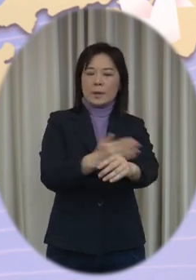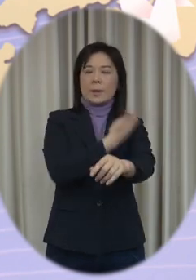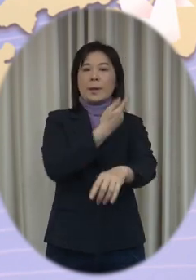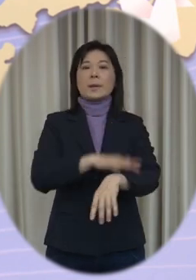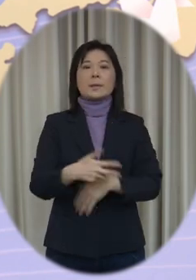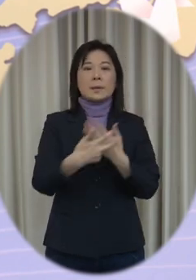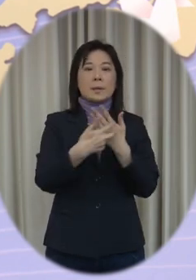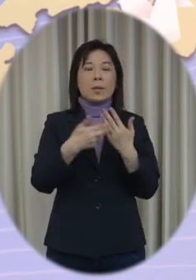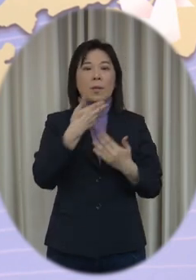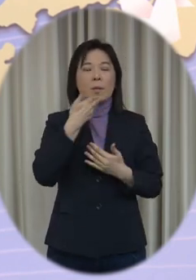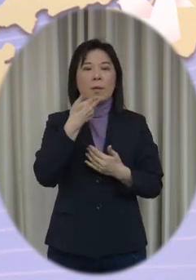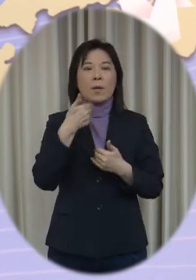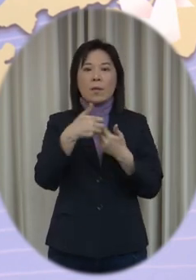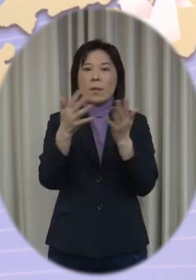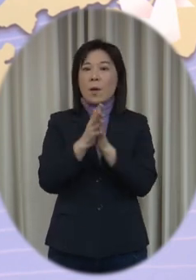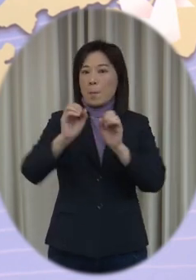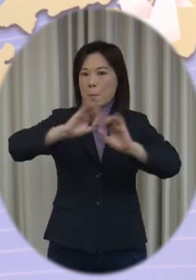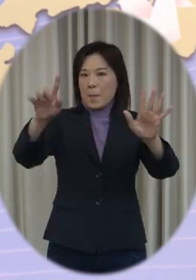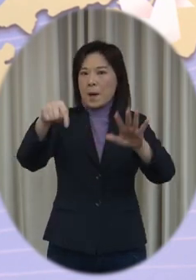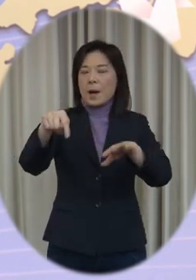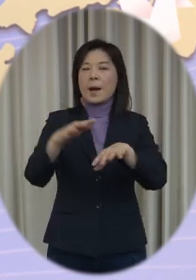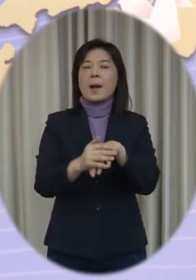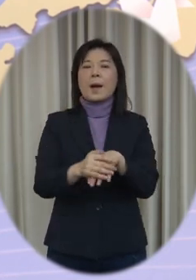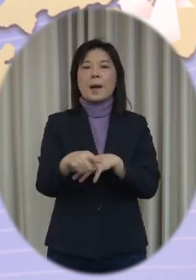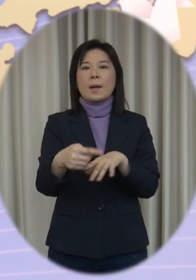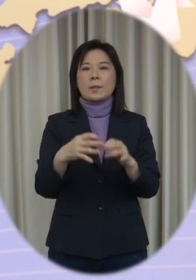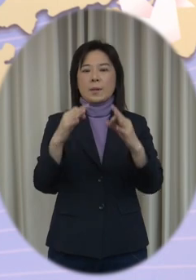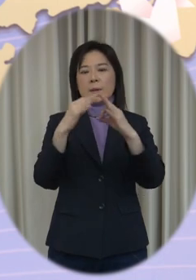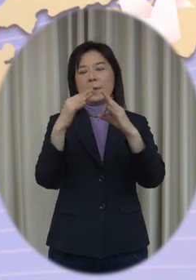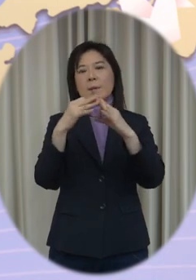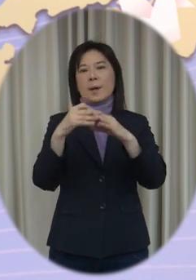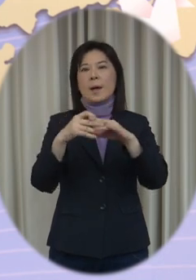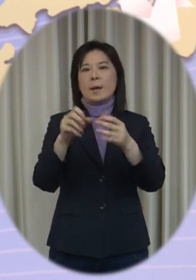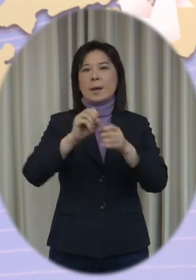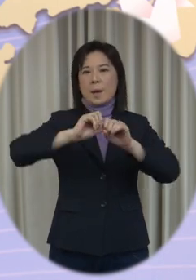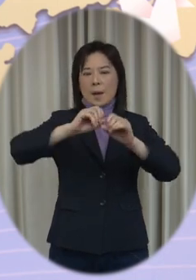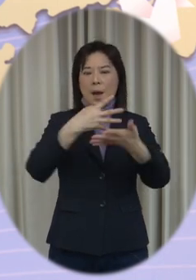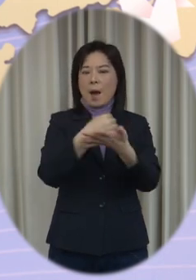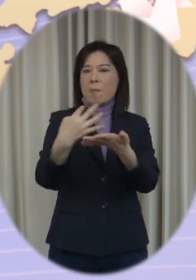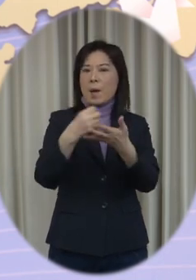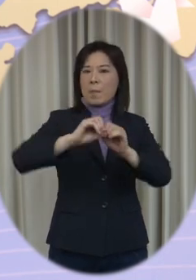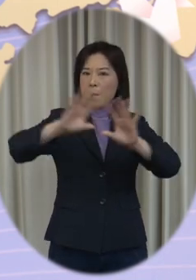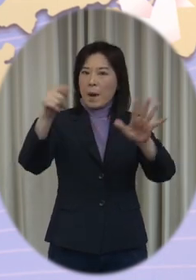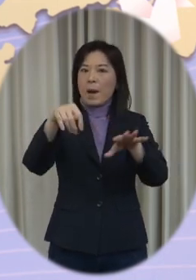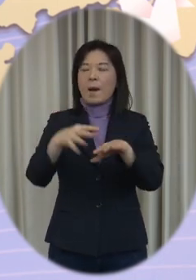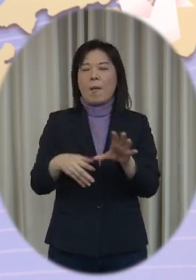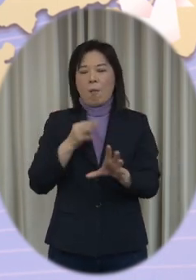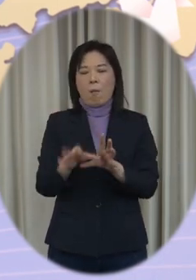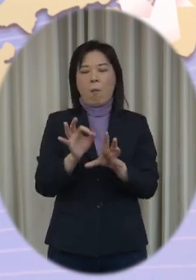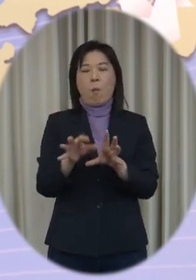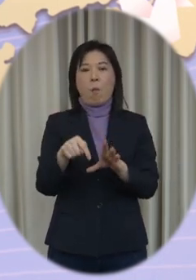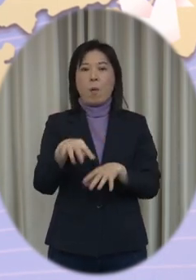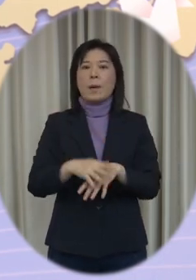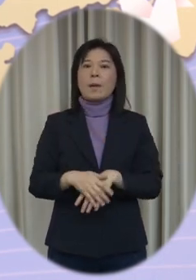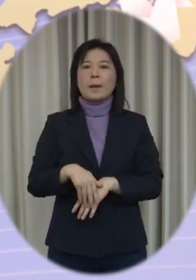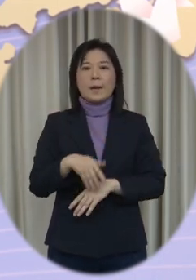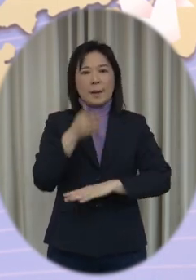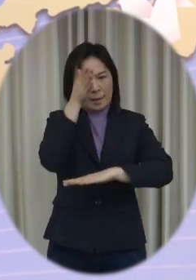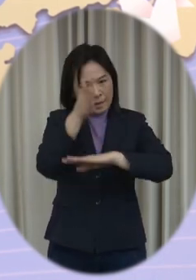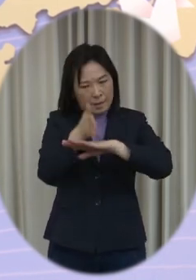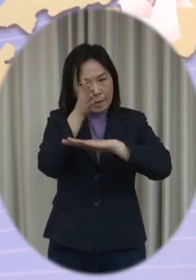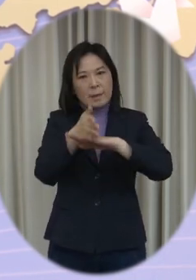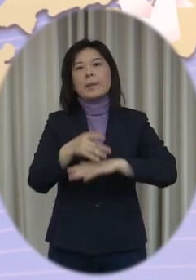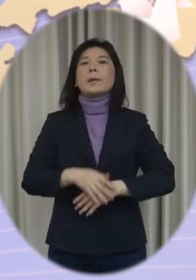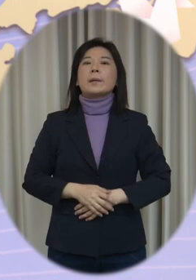布将设置开放民间捐款的账户，真的非常感激。当我